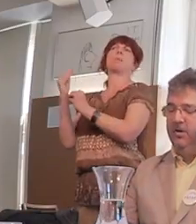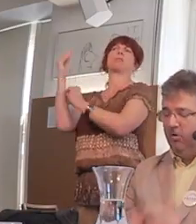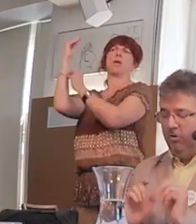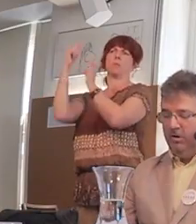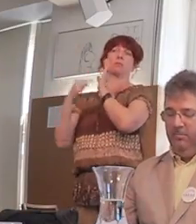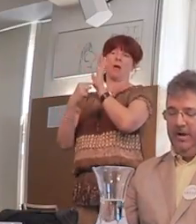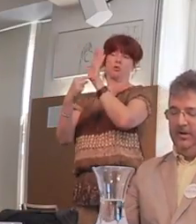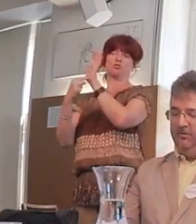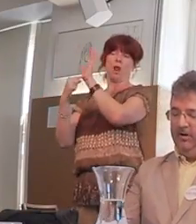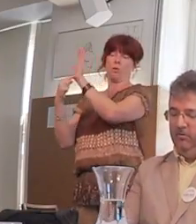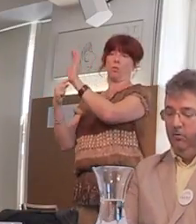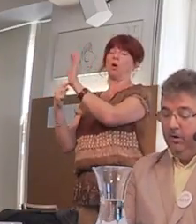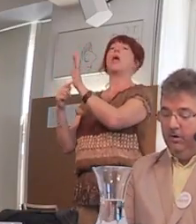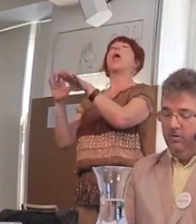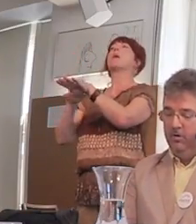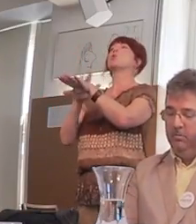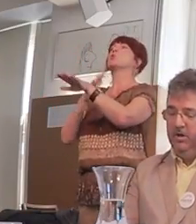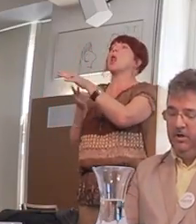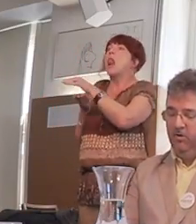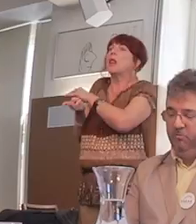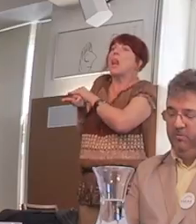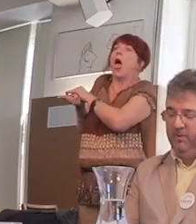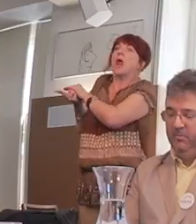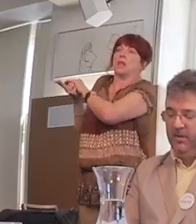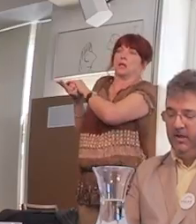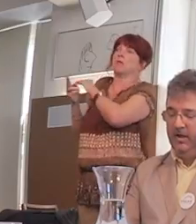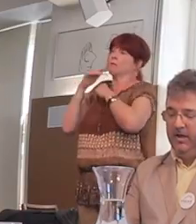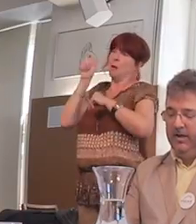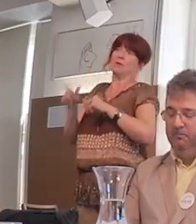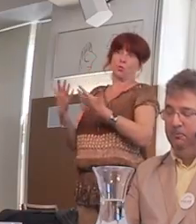die manche, sagen wir so, noch immer in den Köpfen haben.